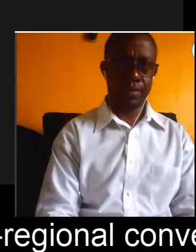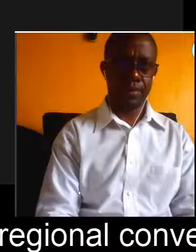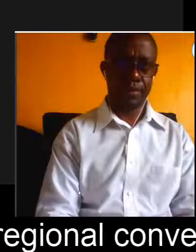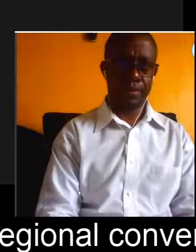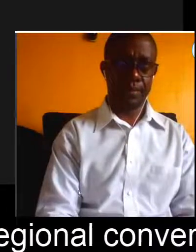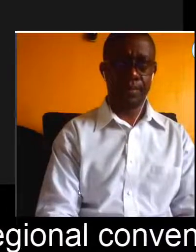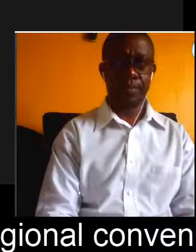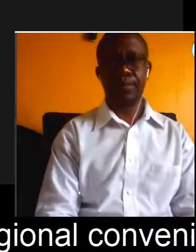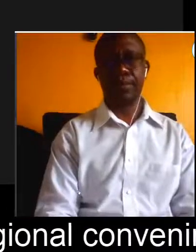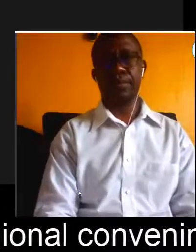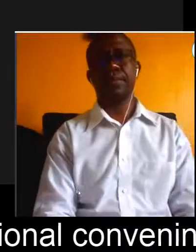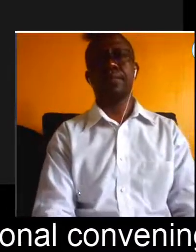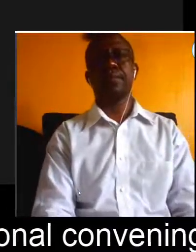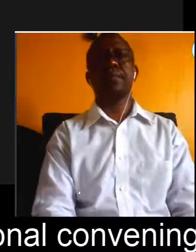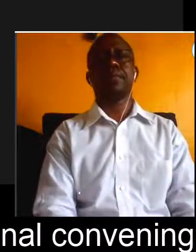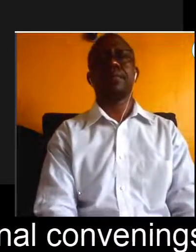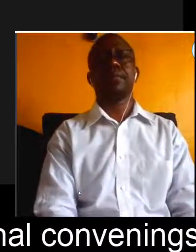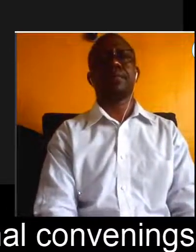conclusion,